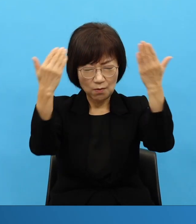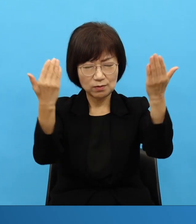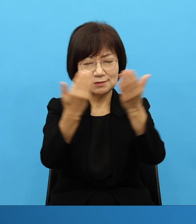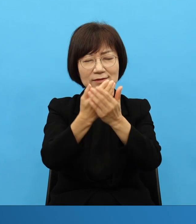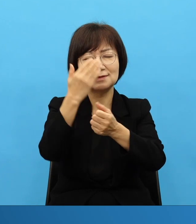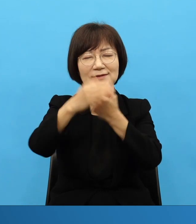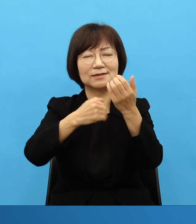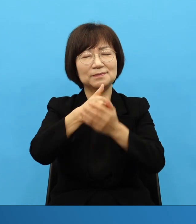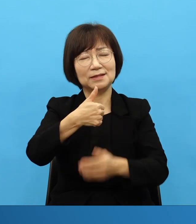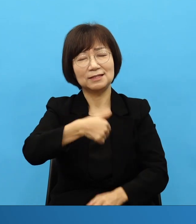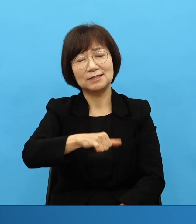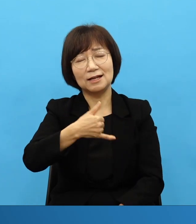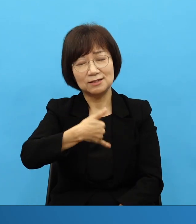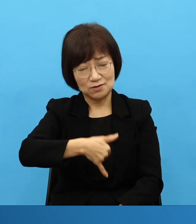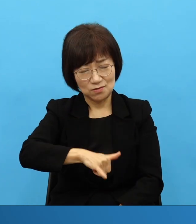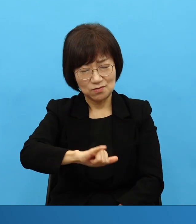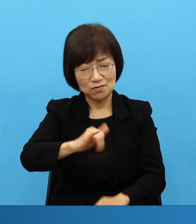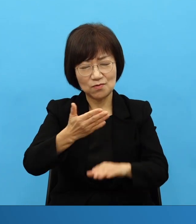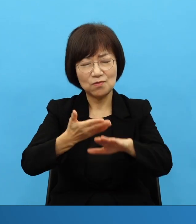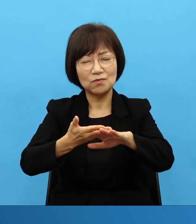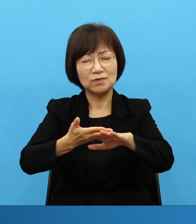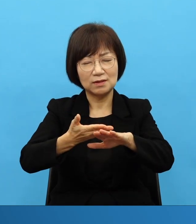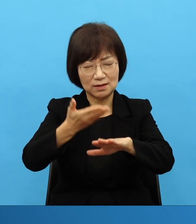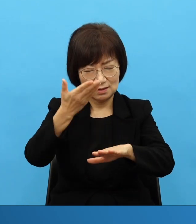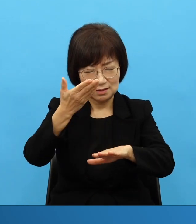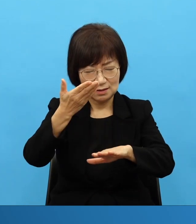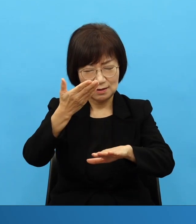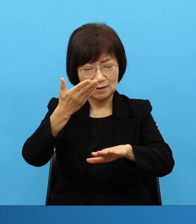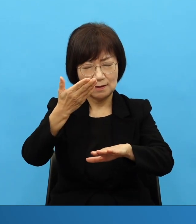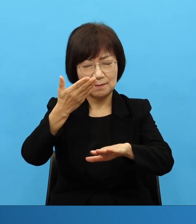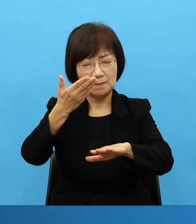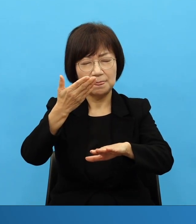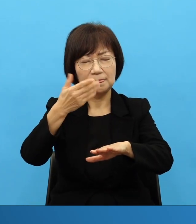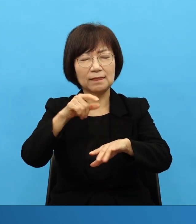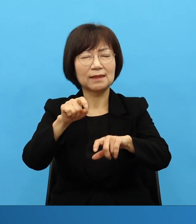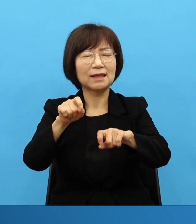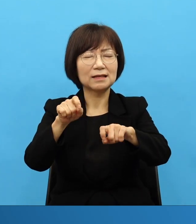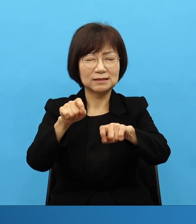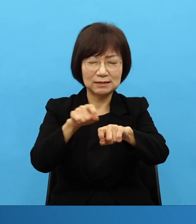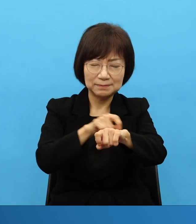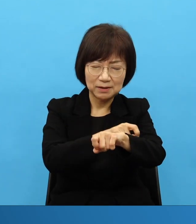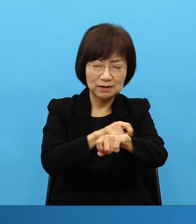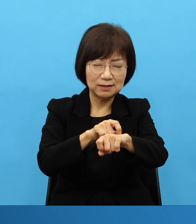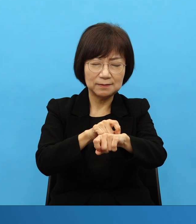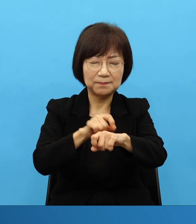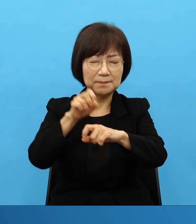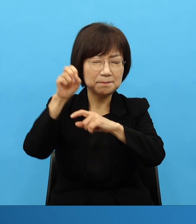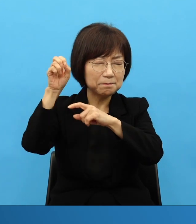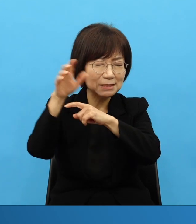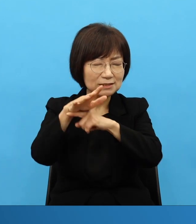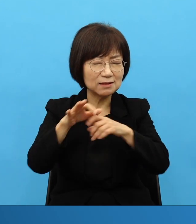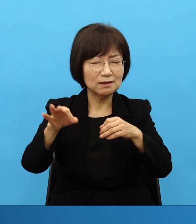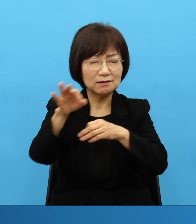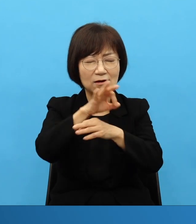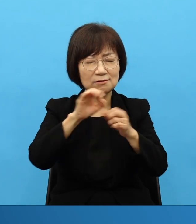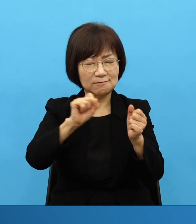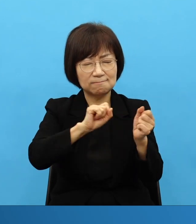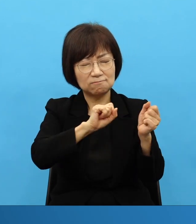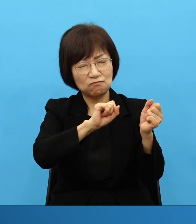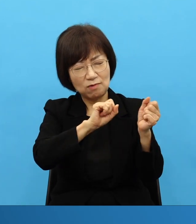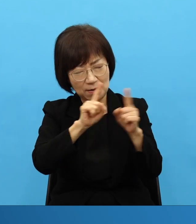the head of all the people of God who has given worship, 특별히 빛의 경제 회복할